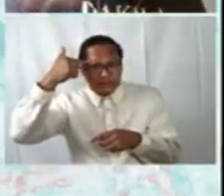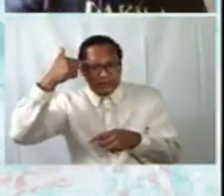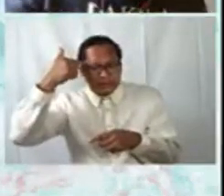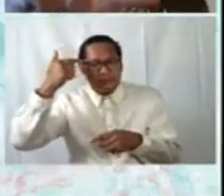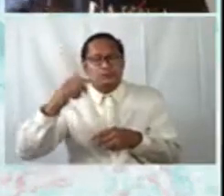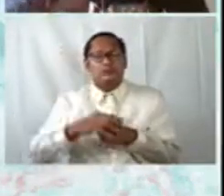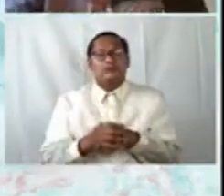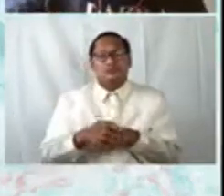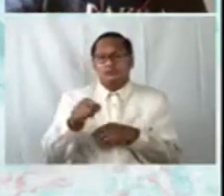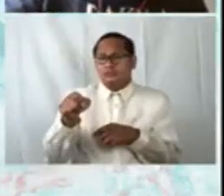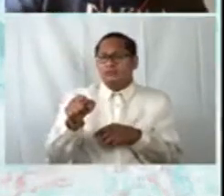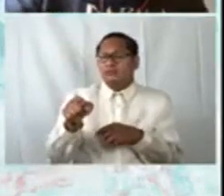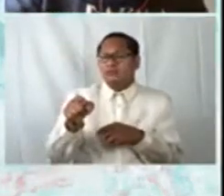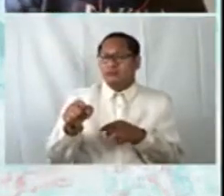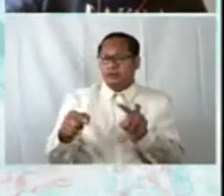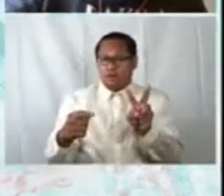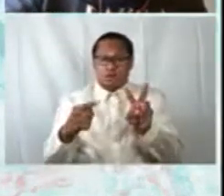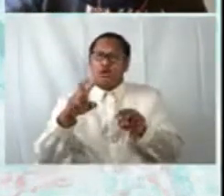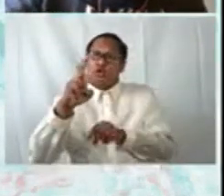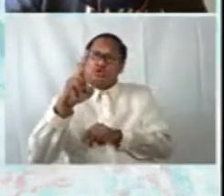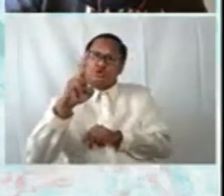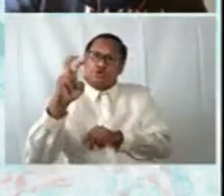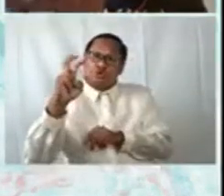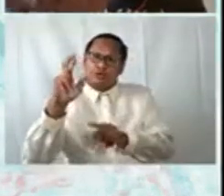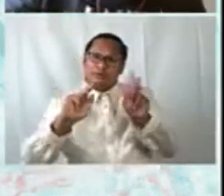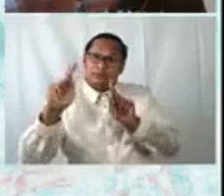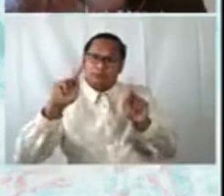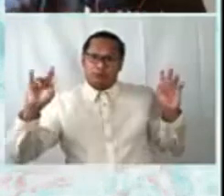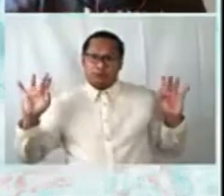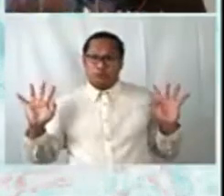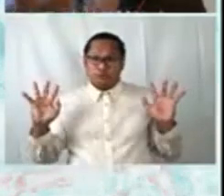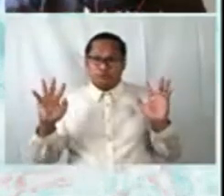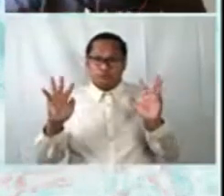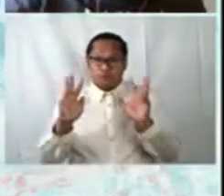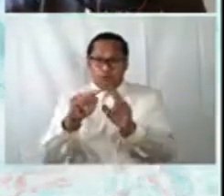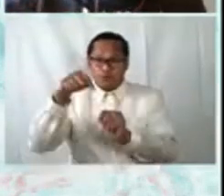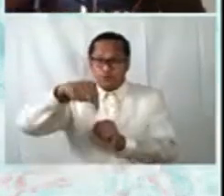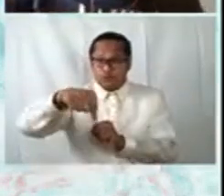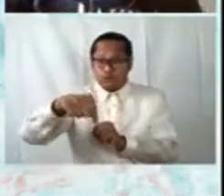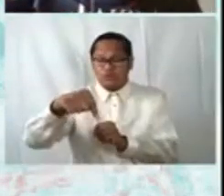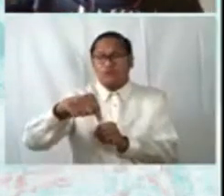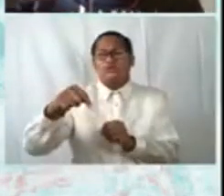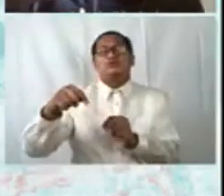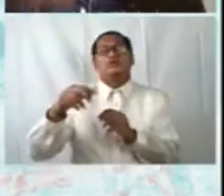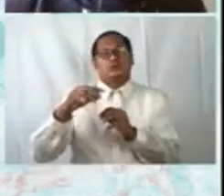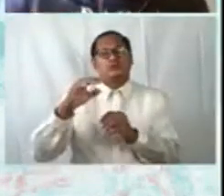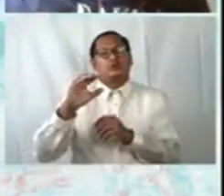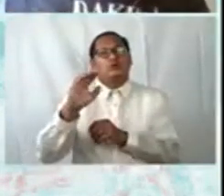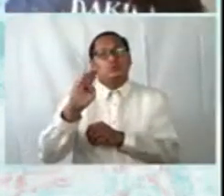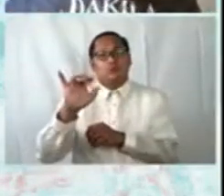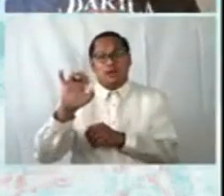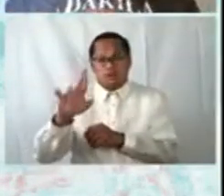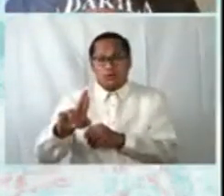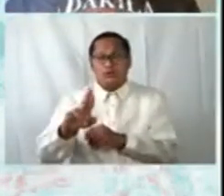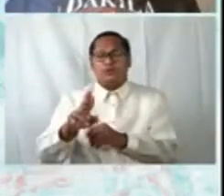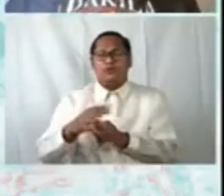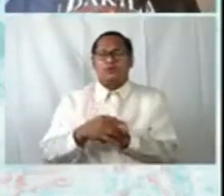Sapagkat apparently, the 200 people who came to Bacoor were local government officials na isa-swear in ni Aguinaldo.